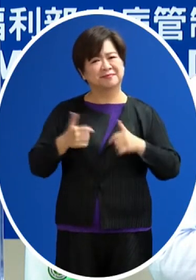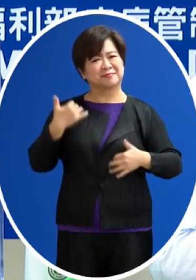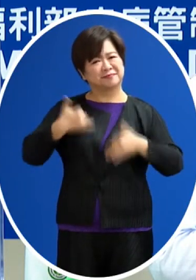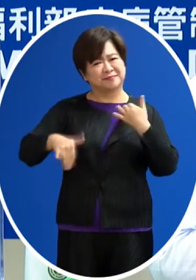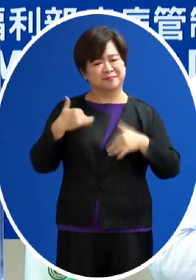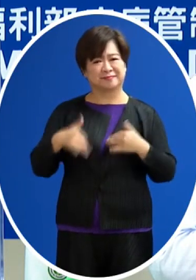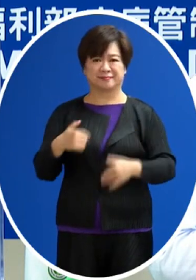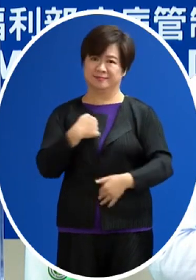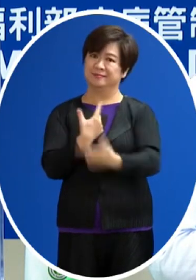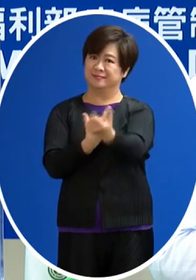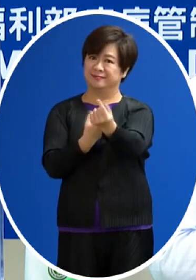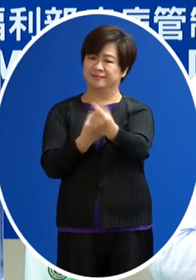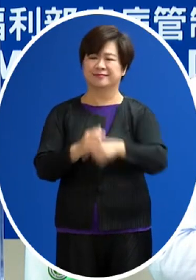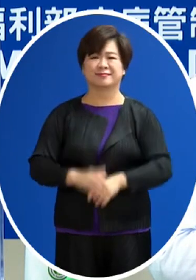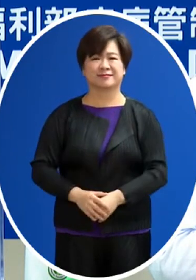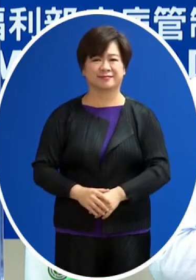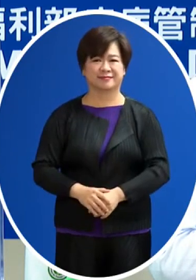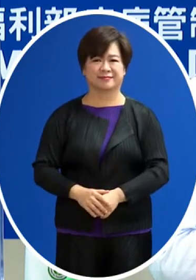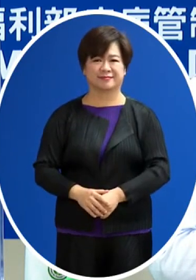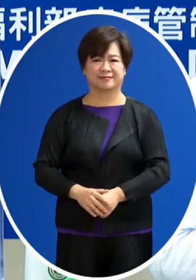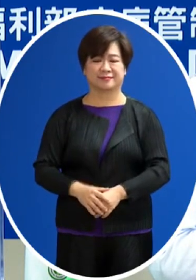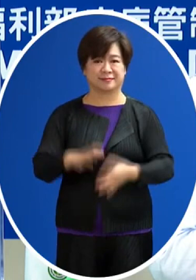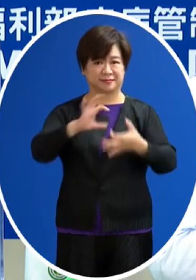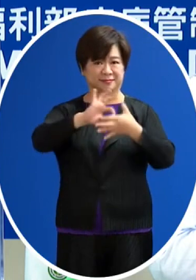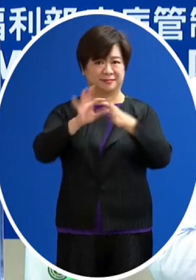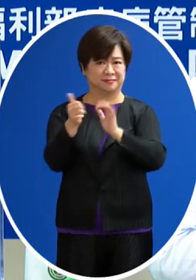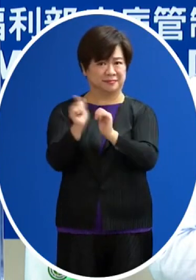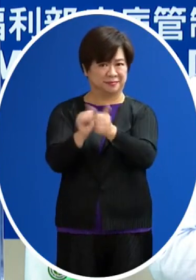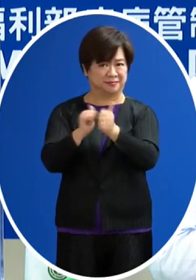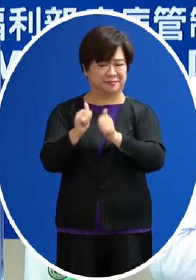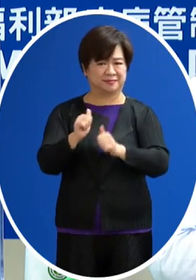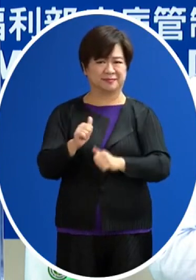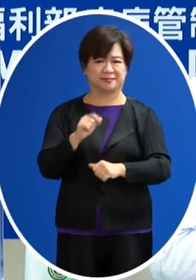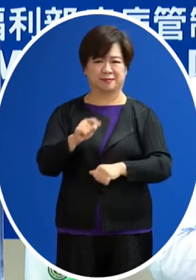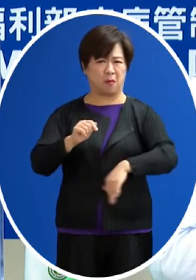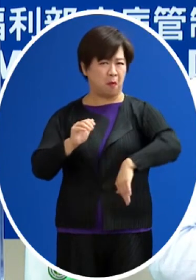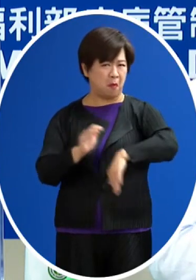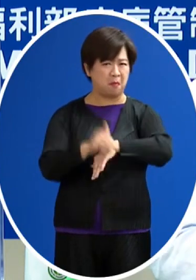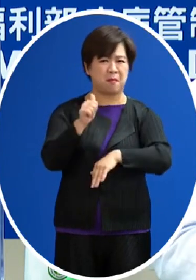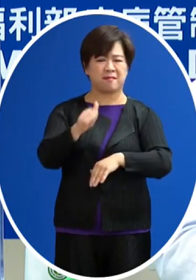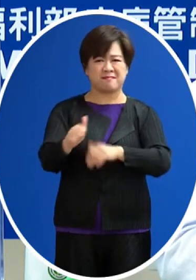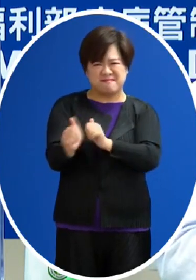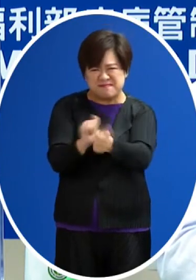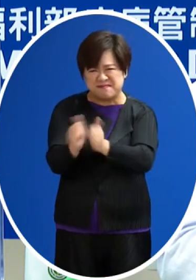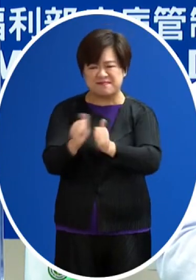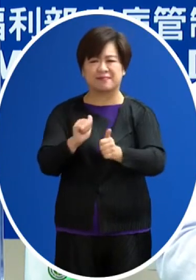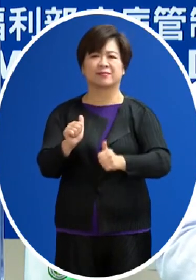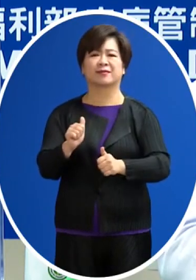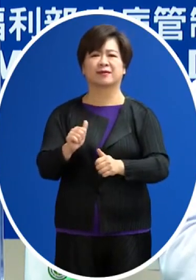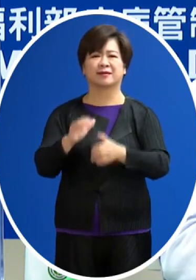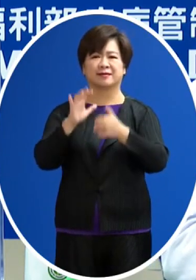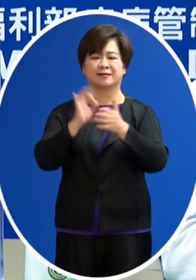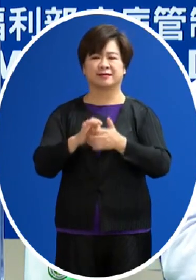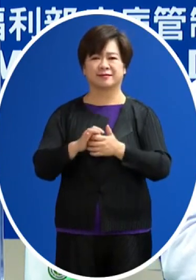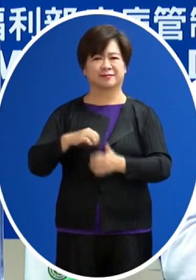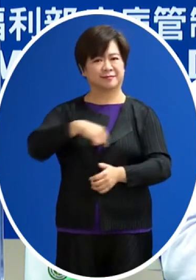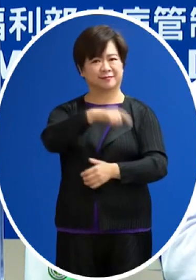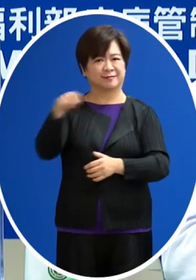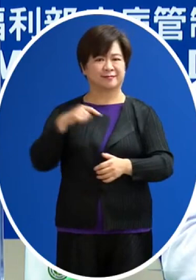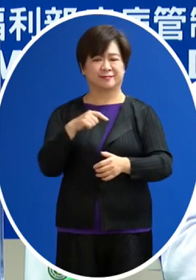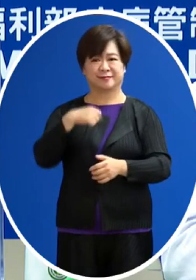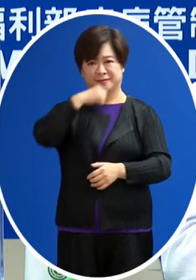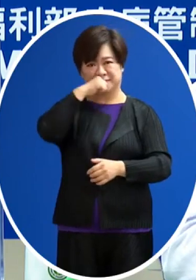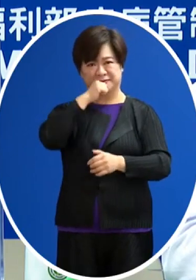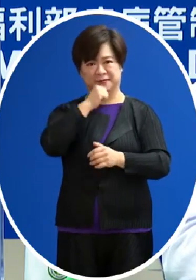心情也是一样。在这个奥运哈，一个非常精彩的一个赛事，那我们自己的一个队伍